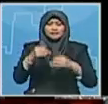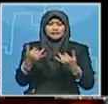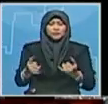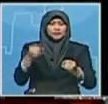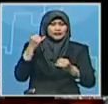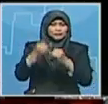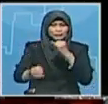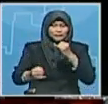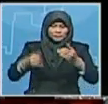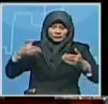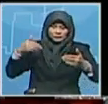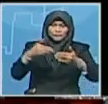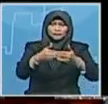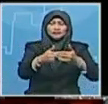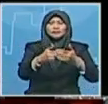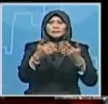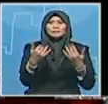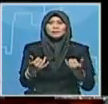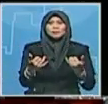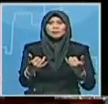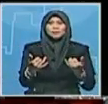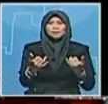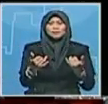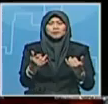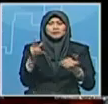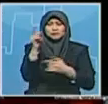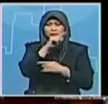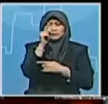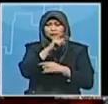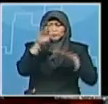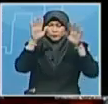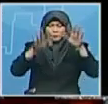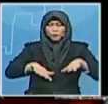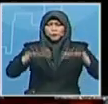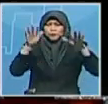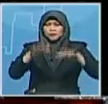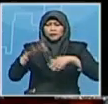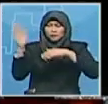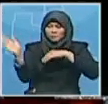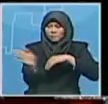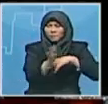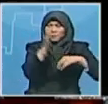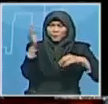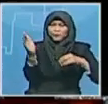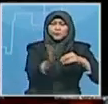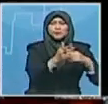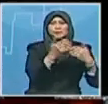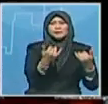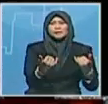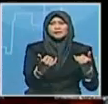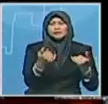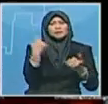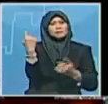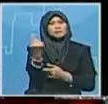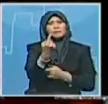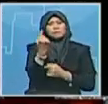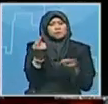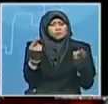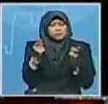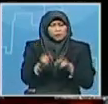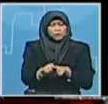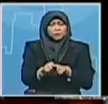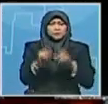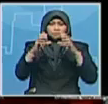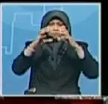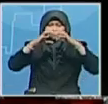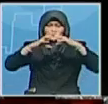zaman ini, orang kata extreme weather, hujan lebat, angin yang kuat, maka kekerapan berlakunya tanah runtuh